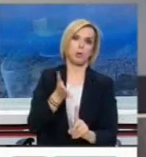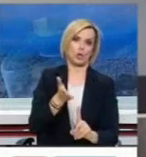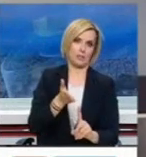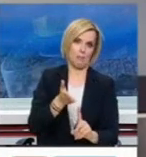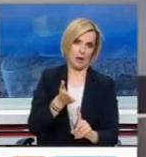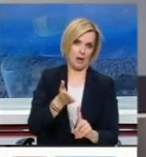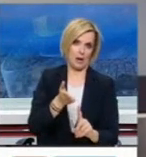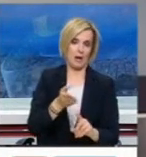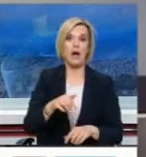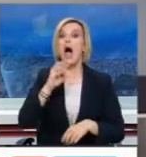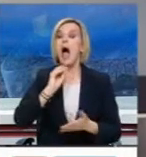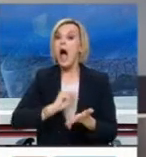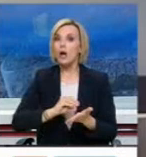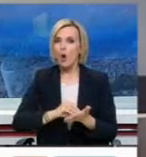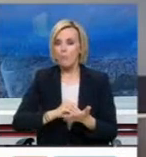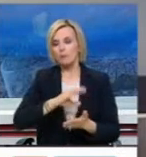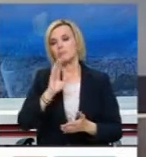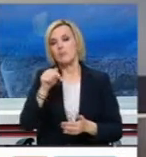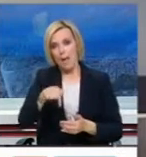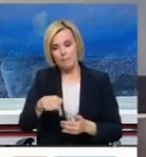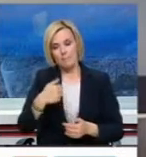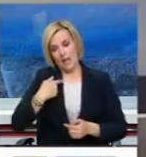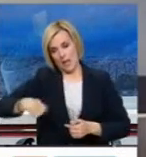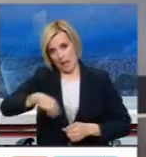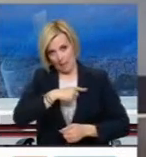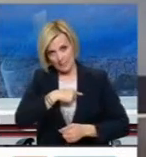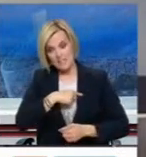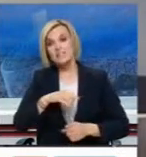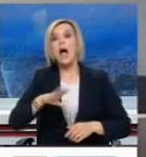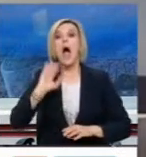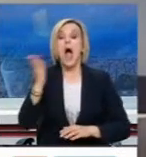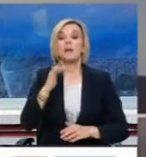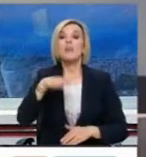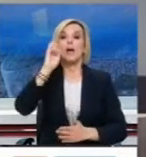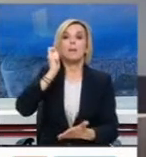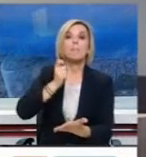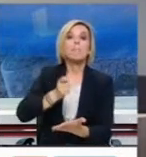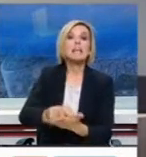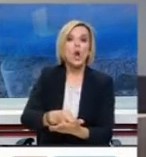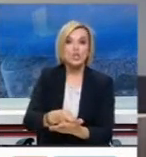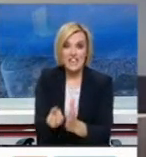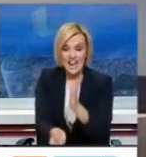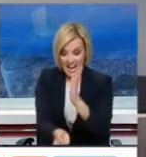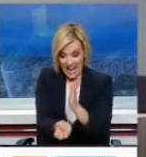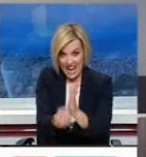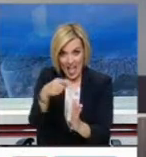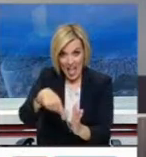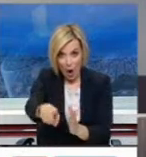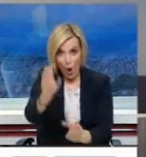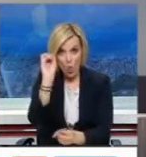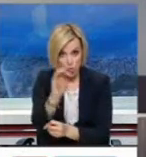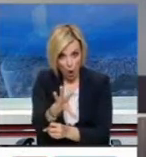μετάθεσή του μεταφέρονται και οι ποινικές και άλλες κυρώσεις μη πληρωμής στο νέο χρόνο καταβολής του.